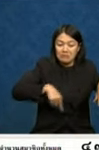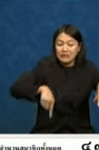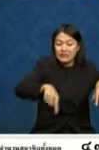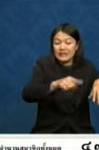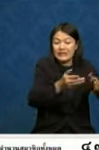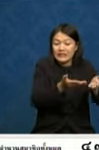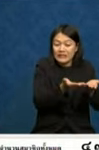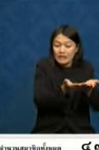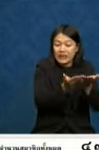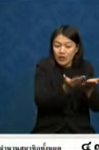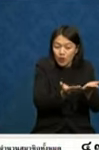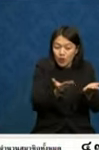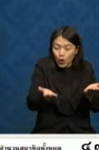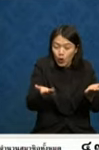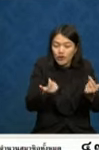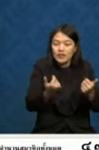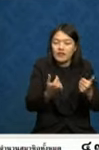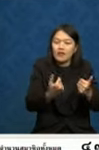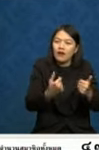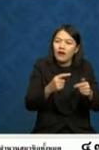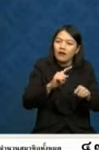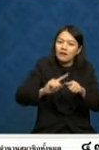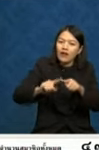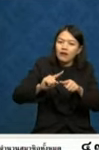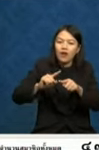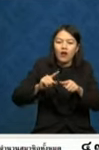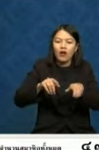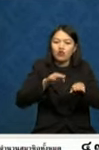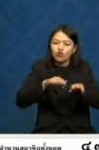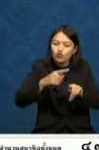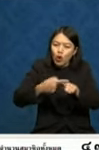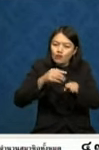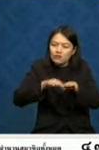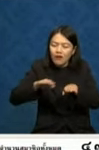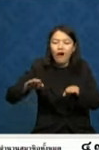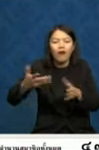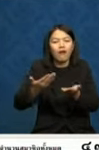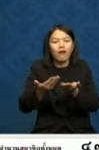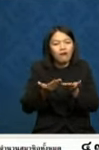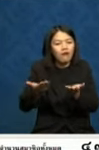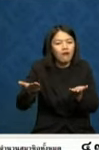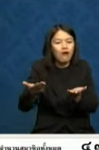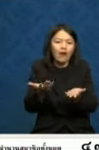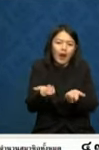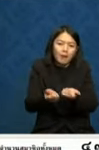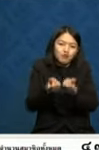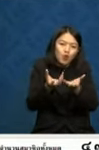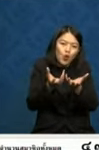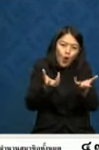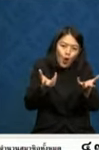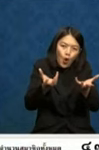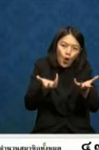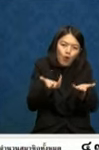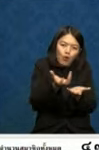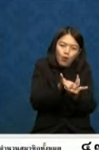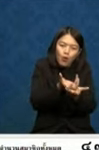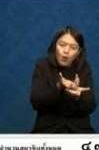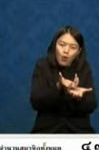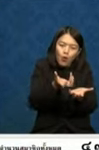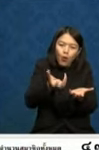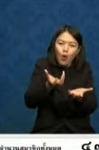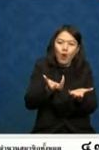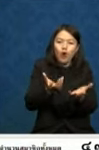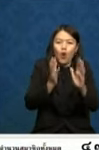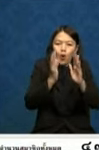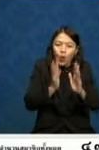ทียบเรือกิจการท่าเรือที่จอดเรือที่รับส่งสินค้าท่ารับส่งคนโดย